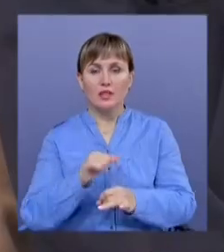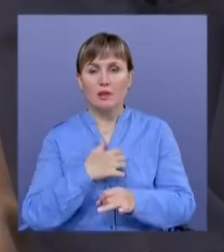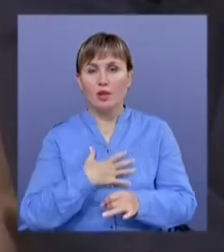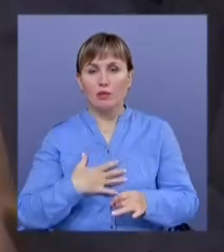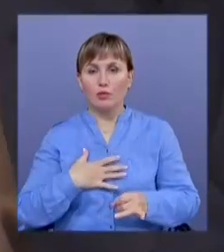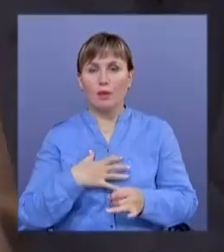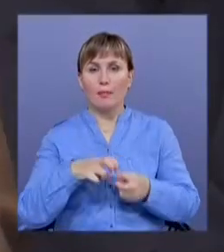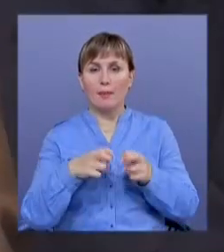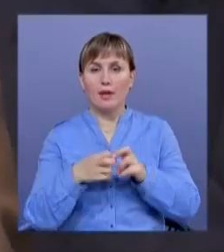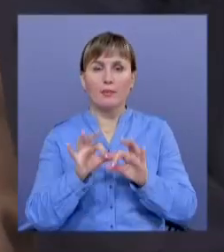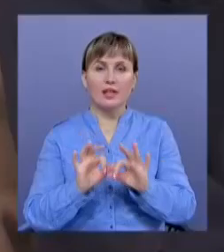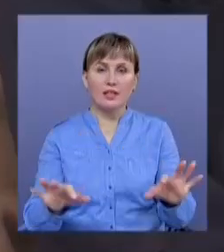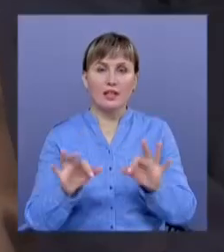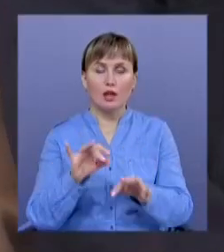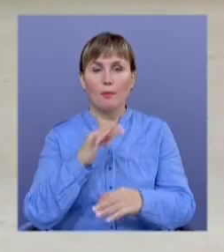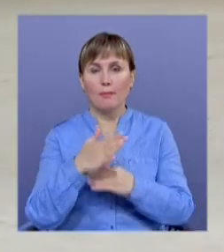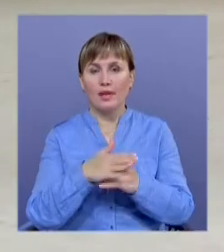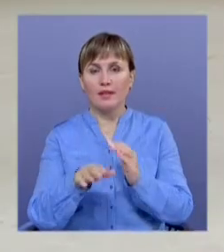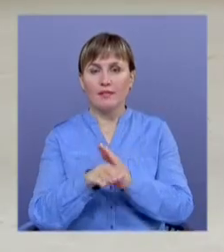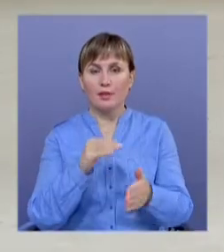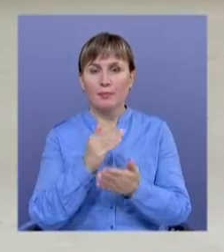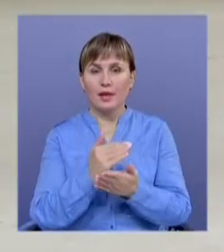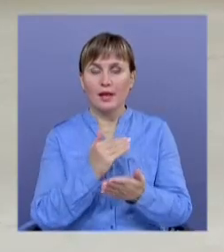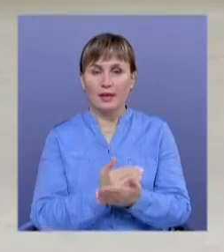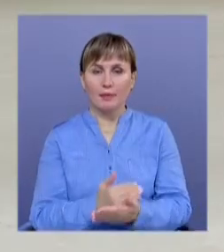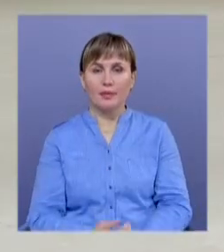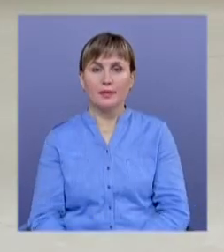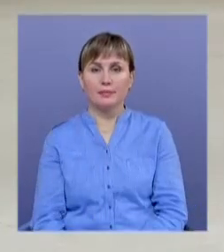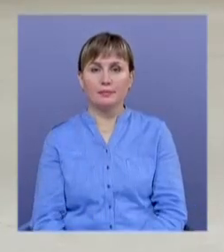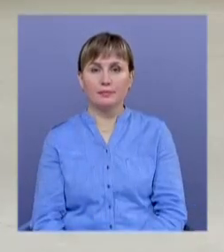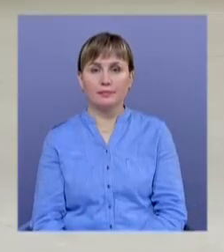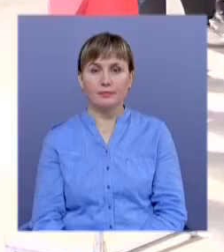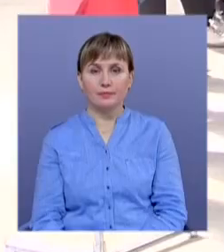актуальные проблемы и рассказали о предвыборной программе Жамбыла Ахметбекова.